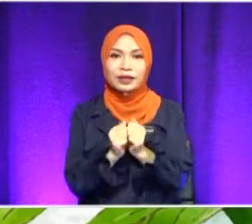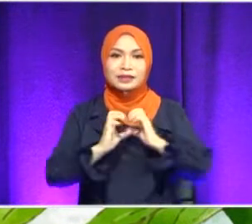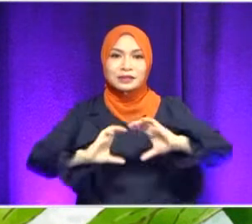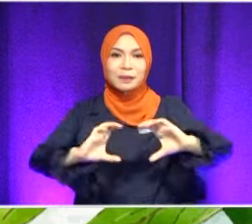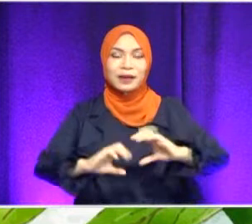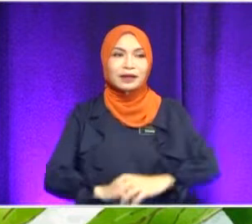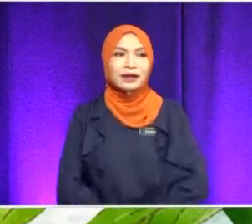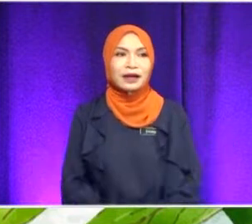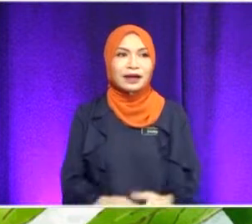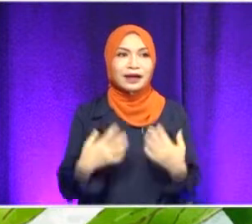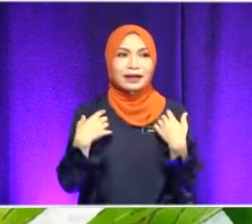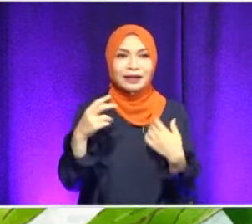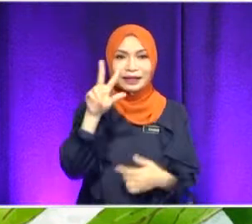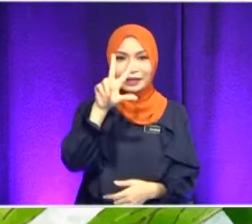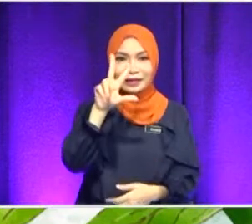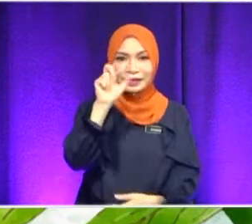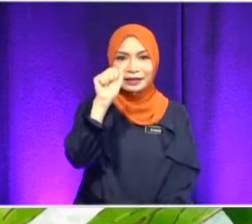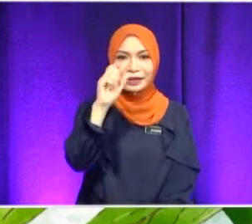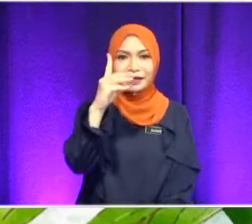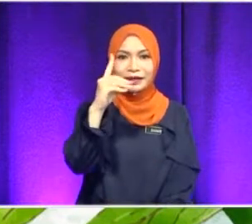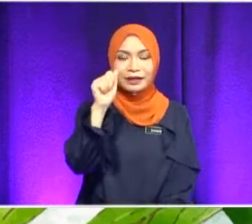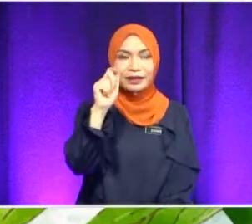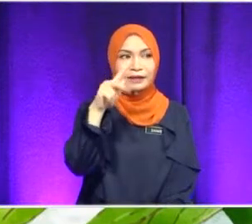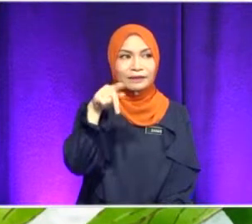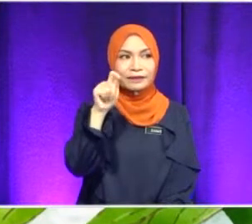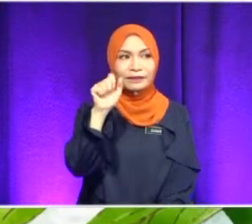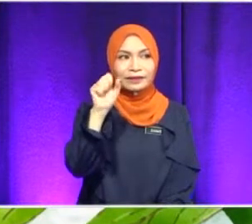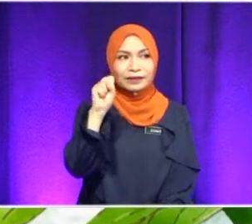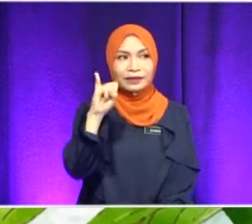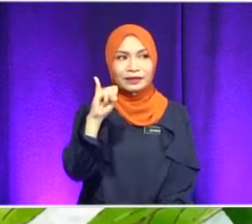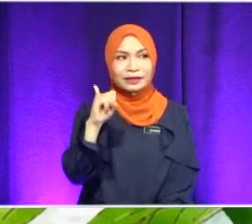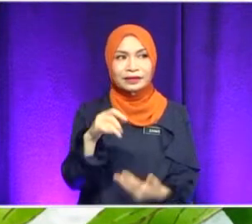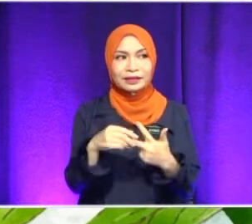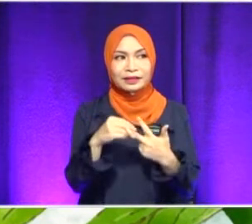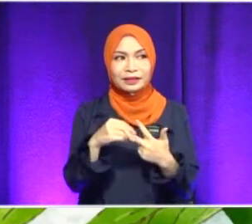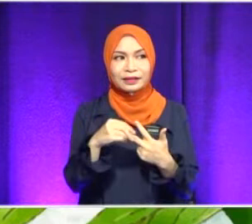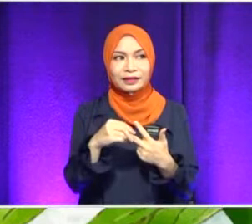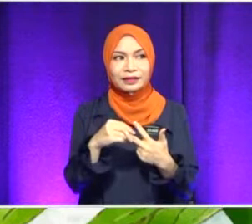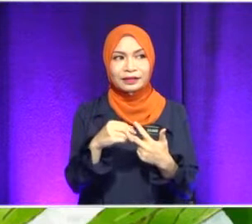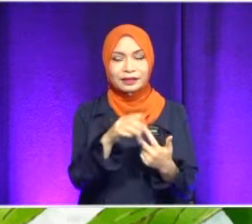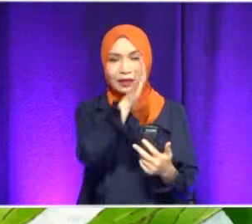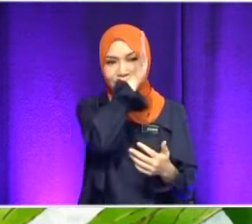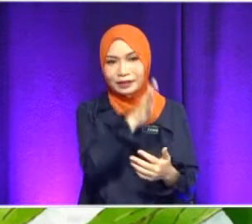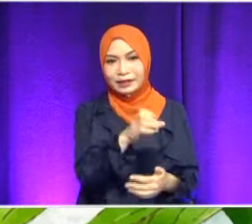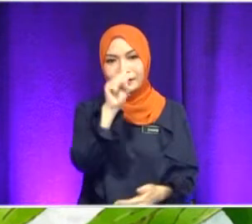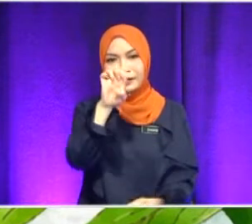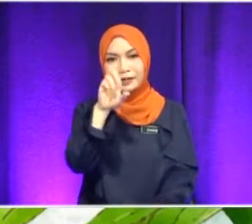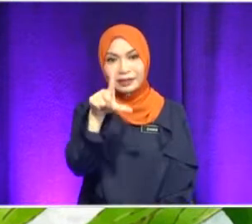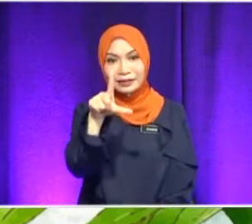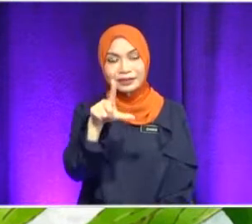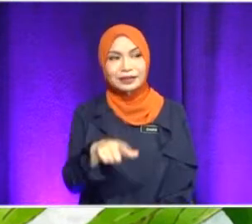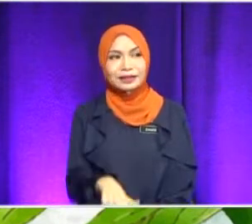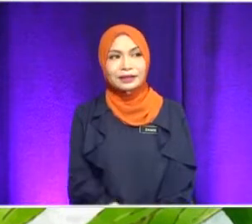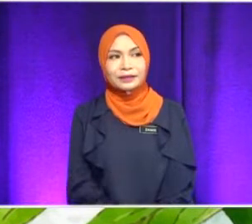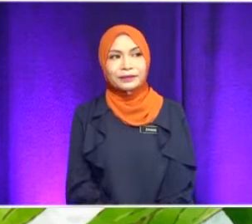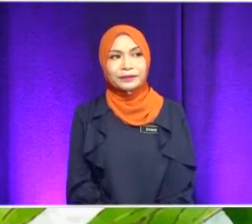lino3 adaptasi yang ketiga payment kita tunggu pula dari segi dinding sel dia oke di